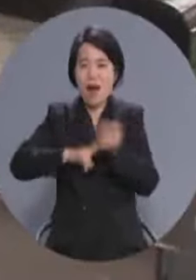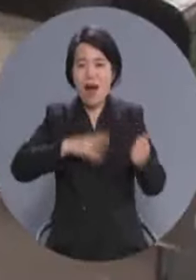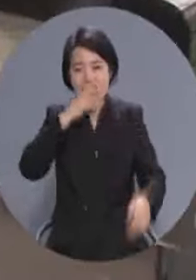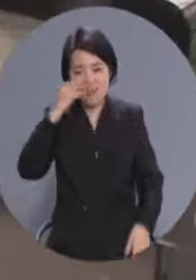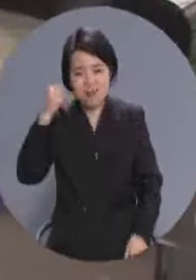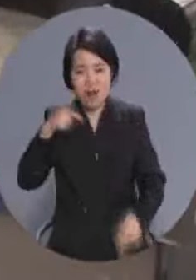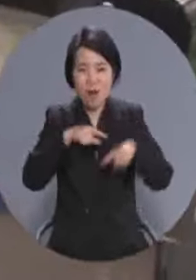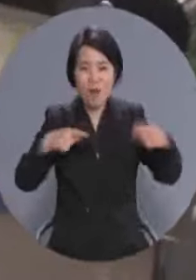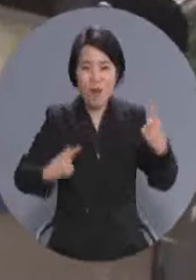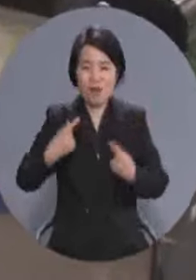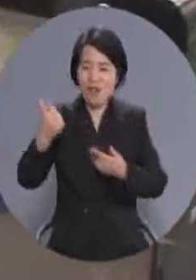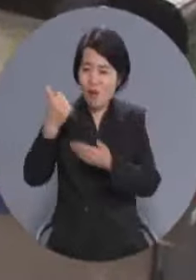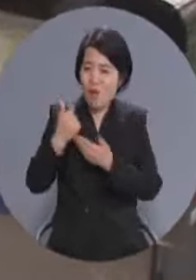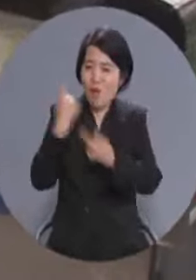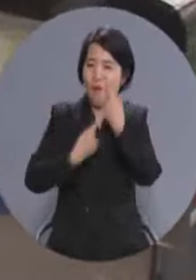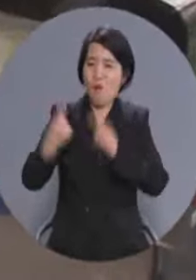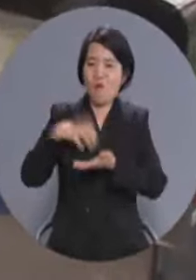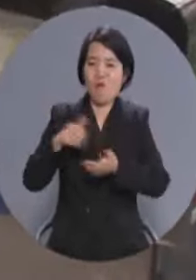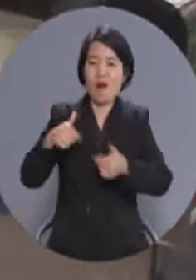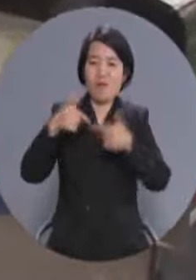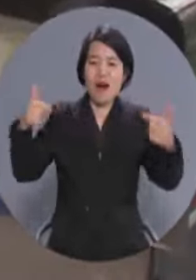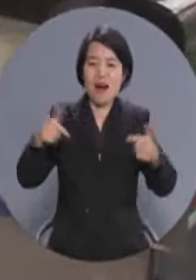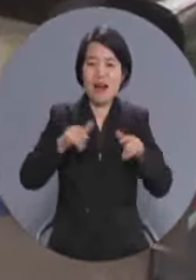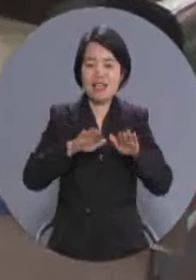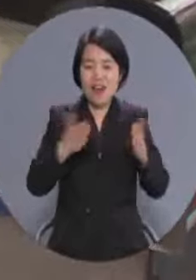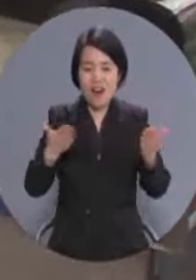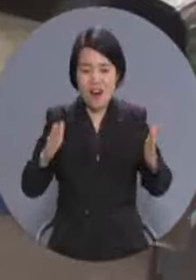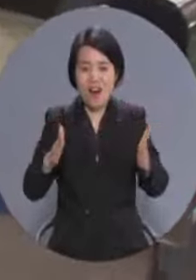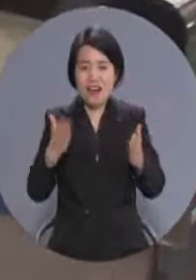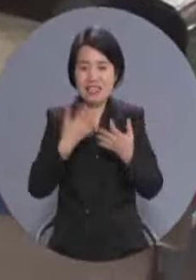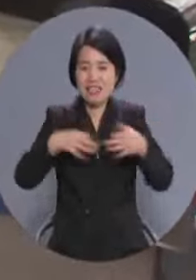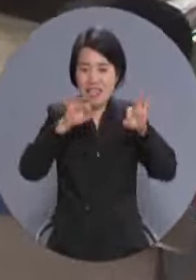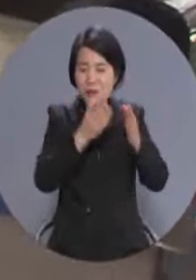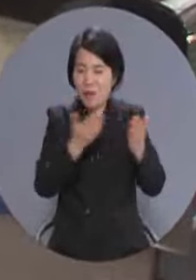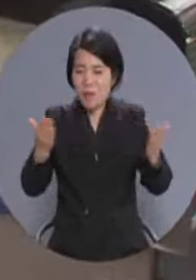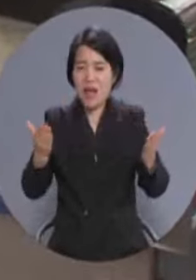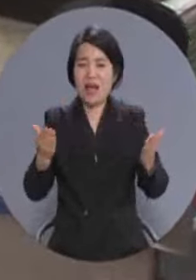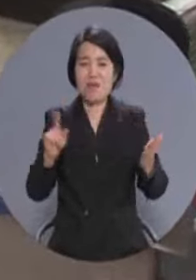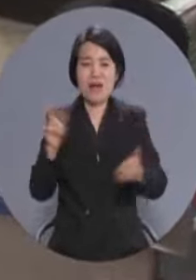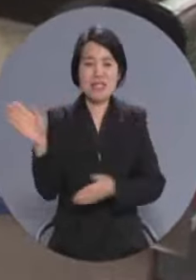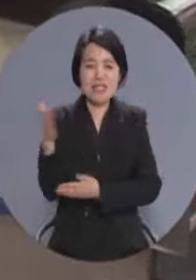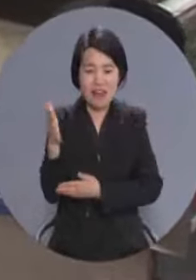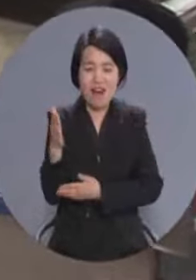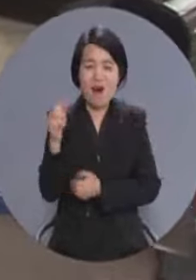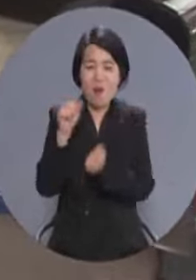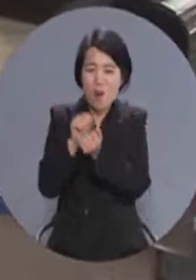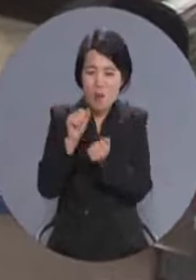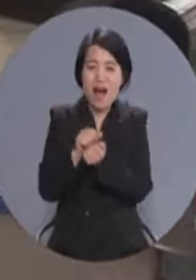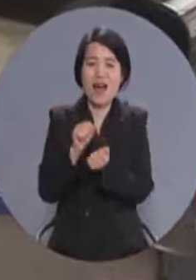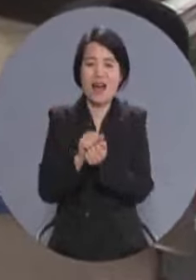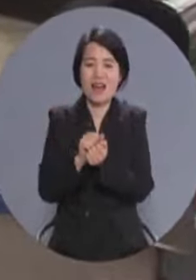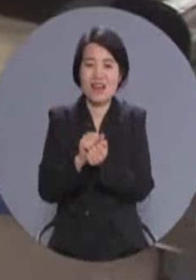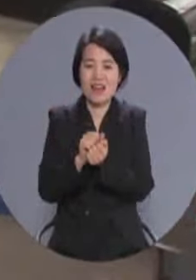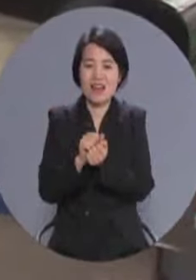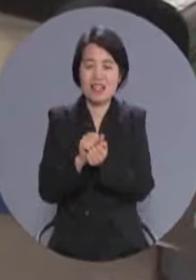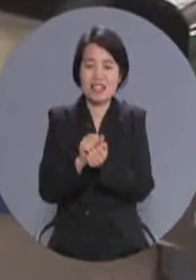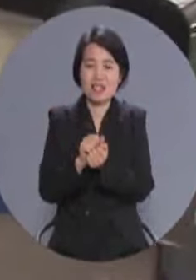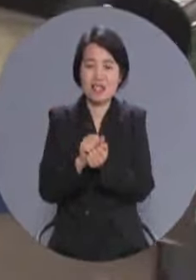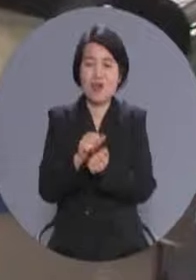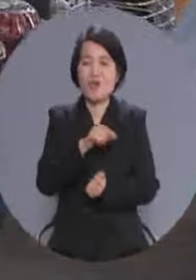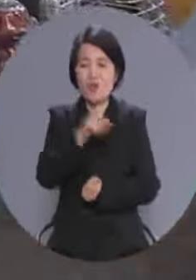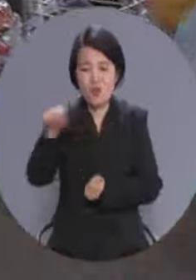평상시보다 손님들 꽤 많이 오시고요. 지금 이제 전 종류나 이제 제조용품들 같은 경우 생선류, 이제 뭐 꼬막 이제 제사상에